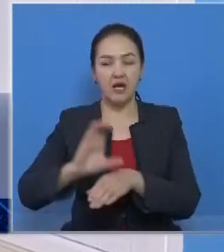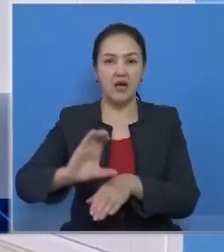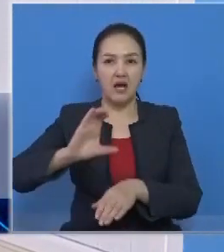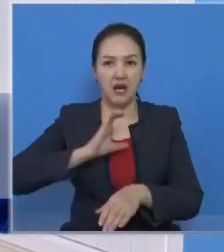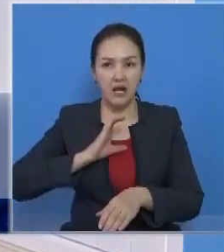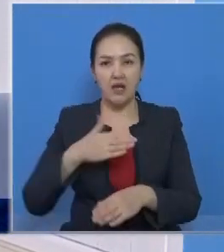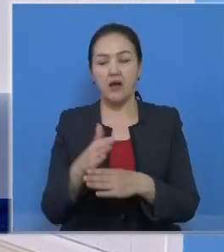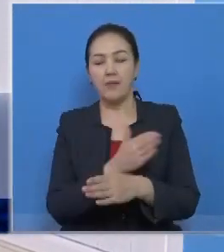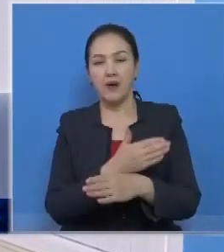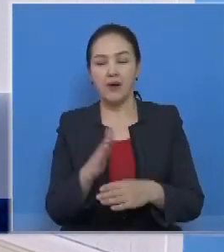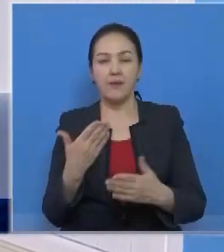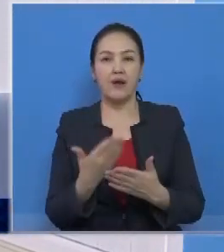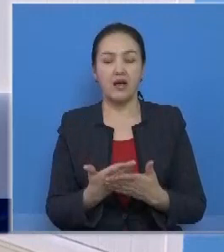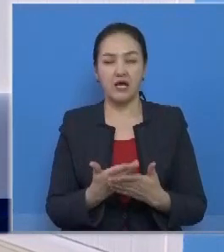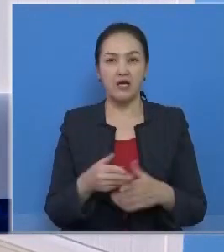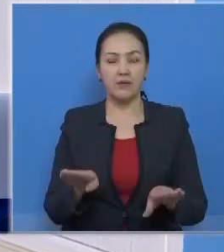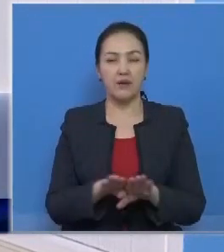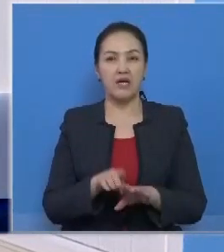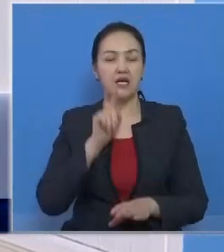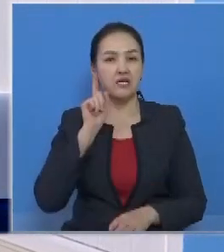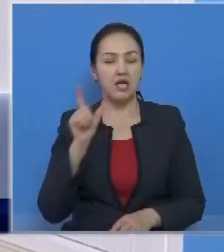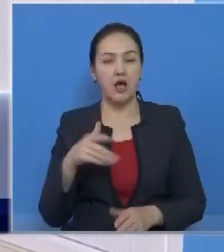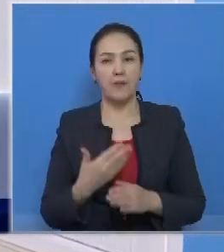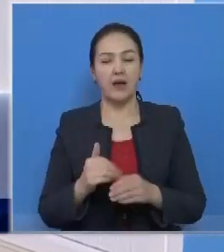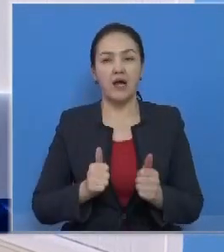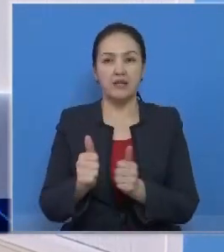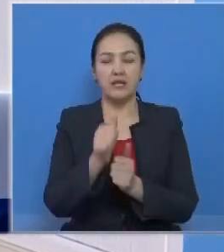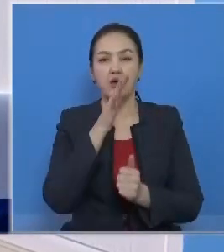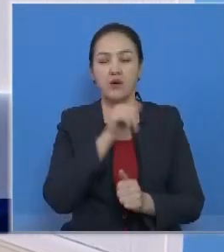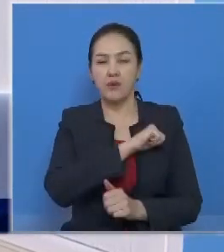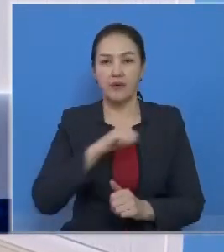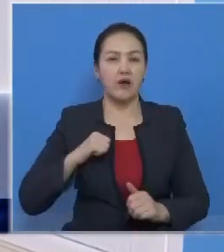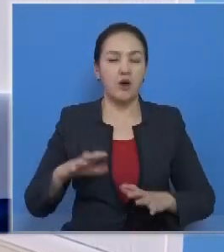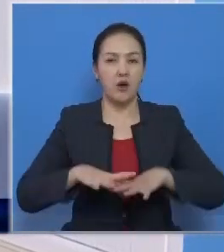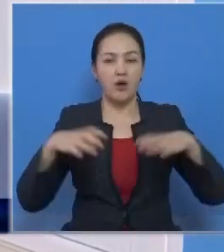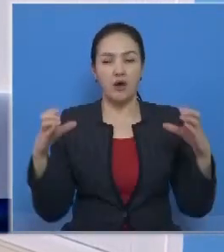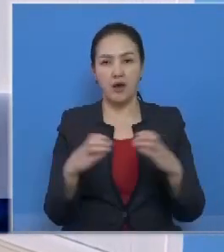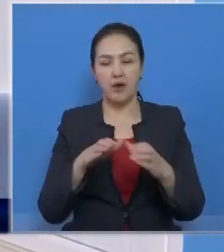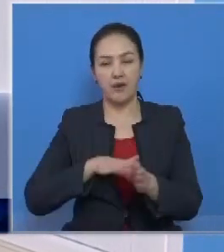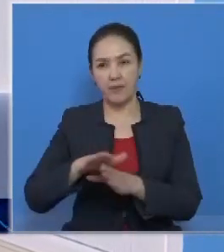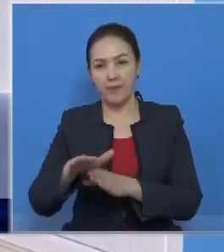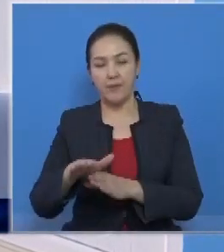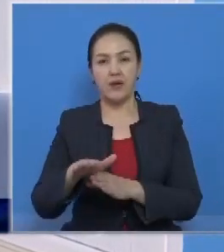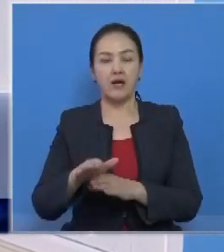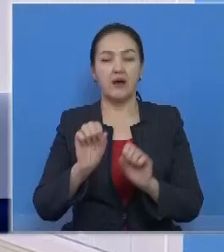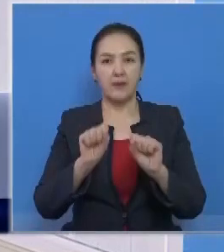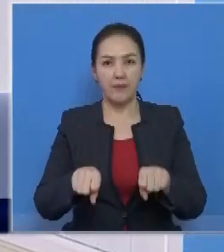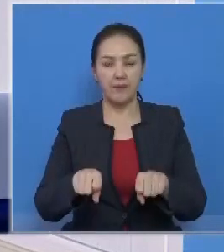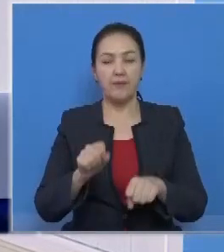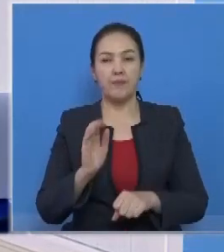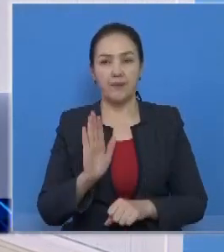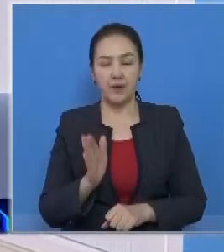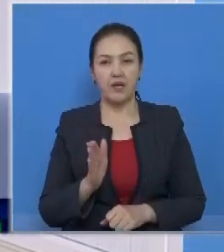Қаражат 3 миллиардқа жуық үкіметтен. Бұл жас ғалымдардың алдағы уақытта өзінің үлкен жобаларын іске асыруға мүмкіндік туғызып